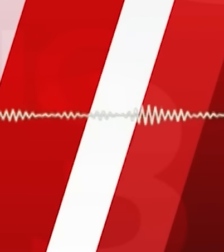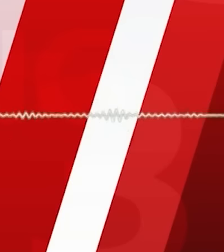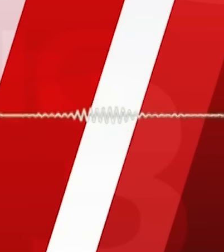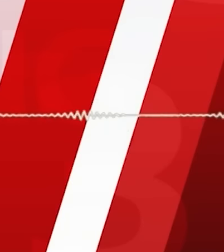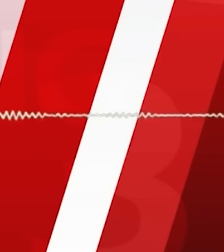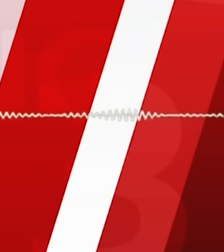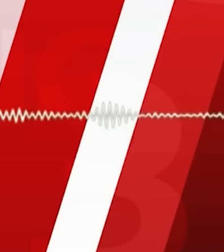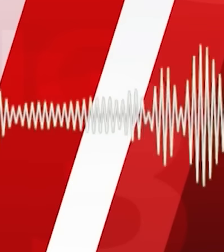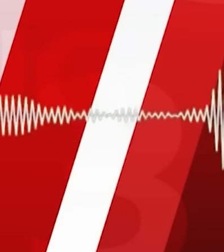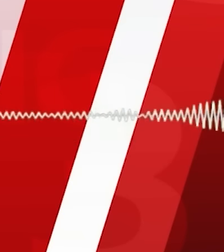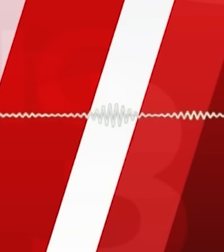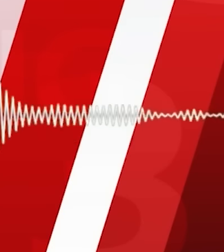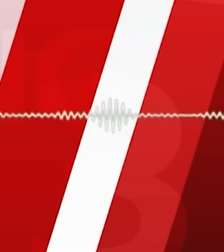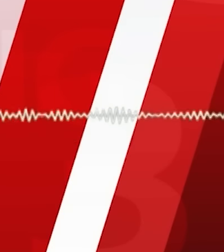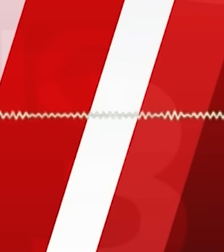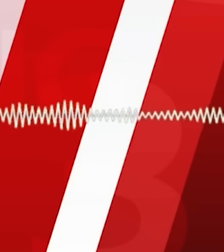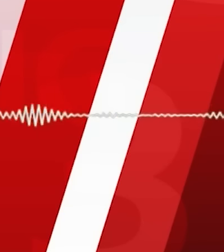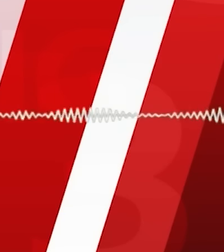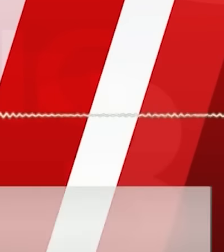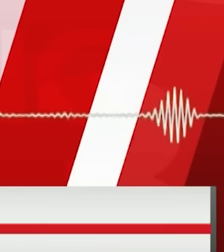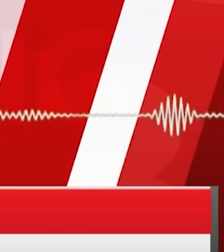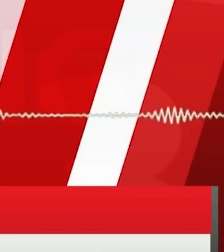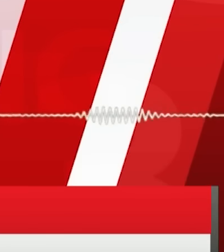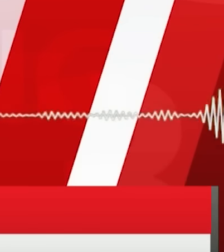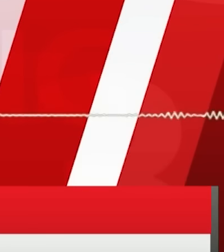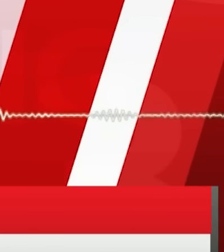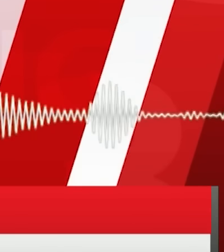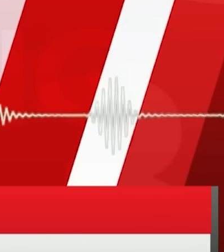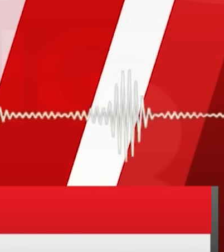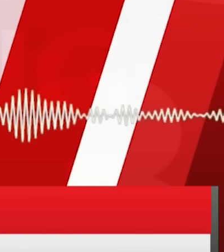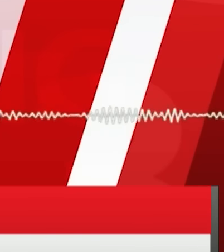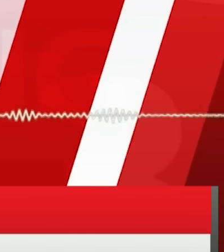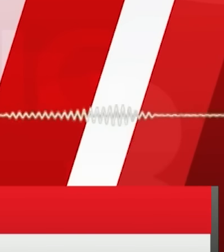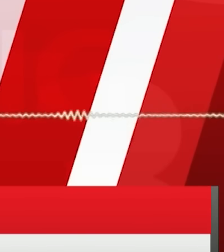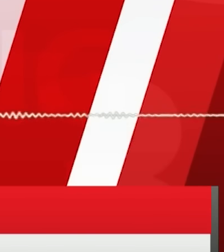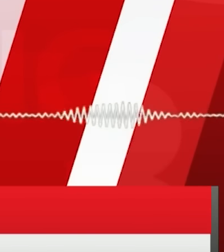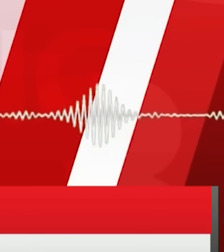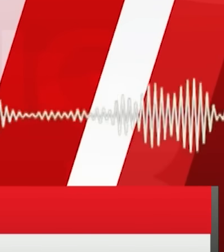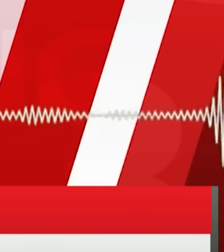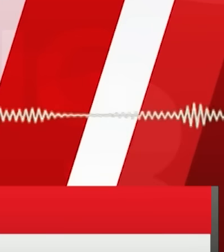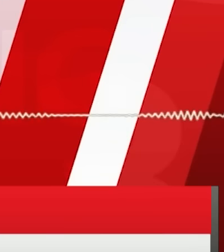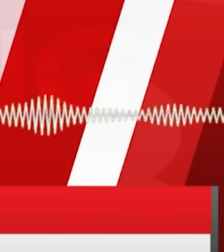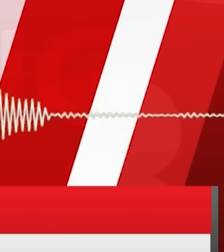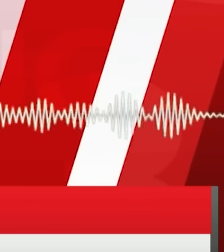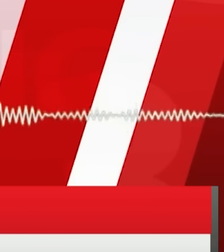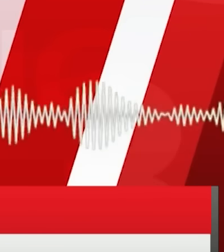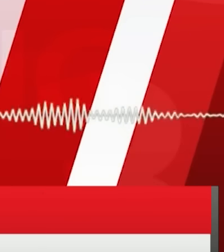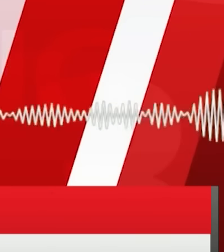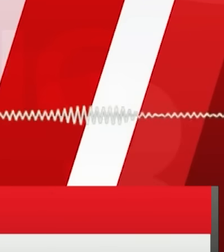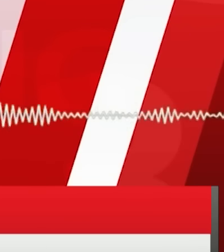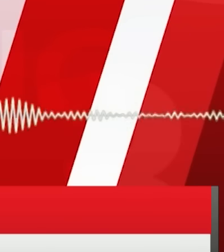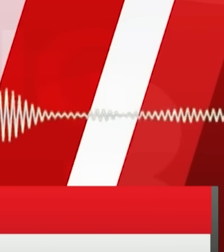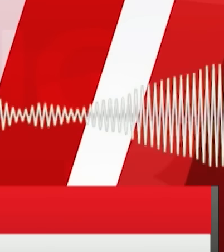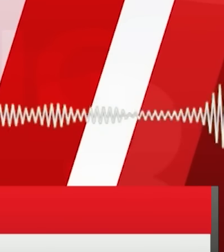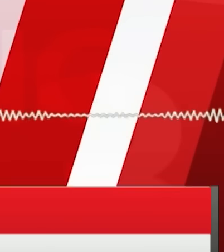เท็จจริงนี่คือเราสื่อสารอย่างไรล่ะครับผมก็ไม่ไม่ไม่ต้องขยายความดีกว่าครับเพจบไปแค่นั้นแหละครับหลายคนก็